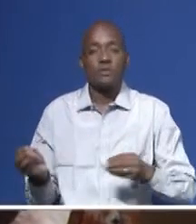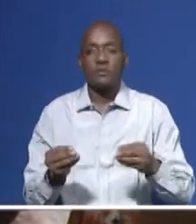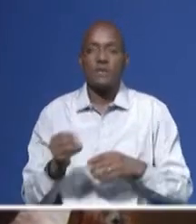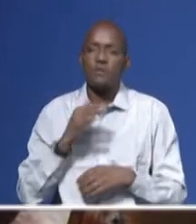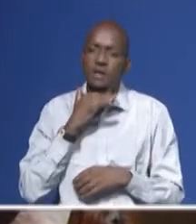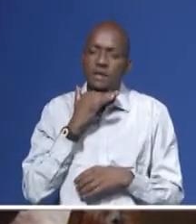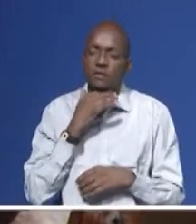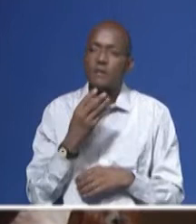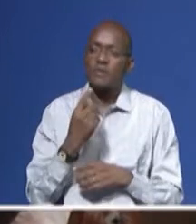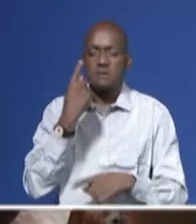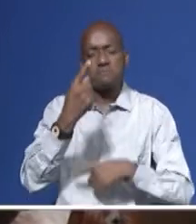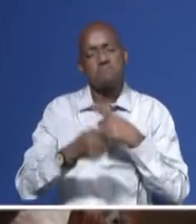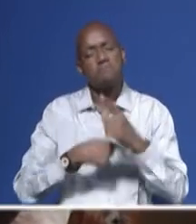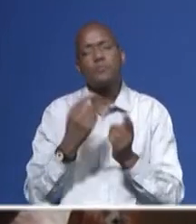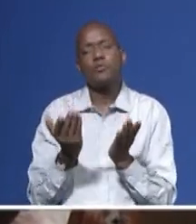Waendelee kusoma